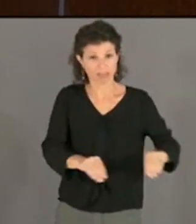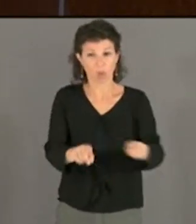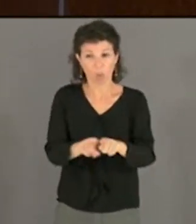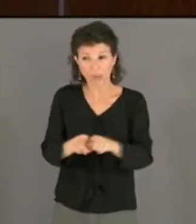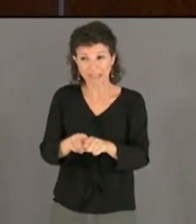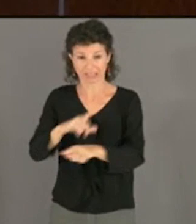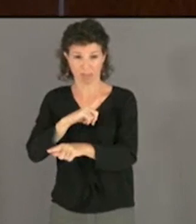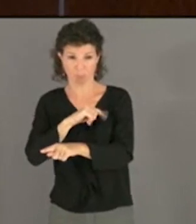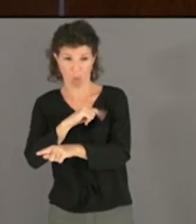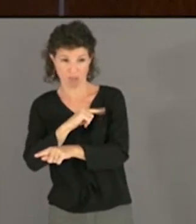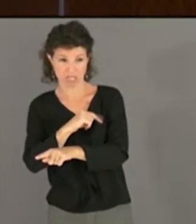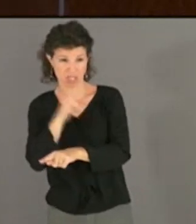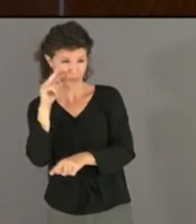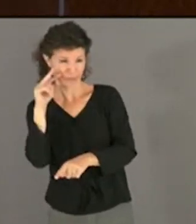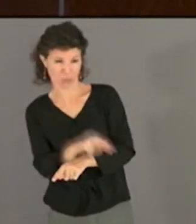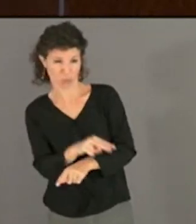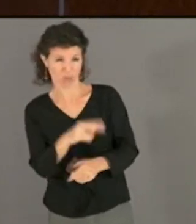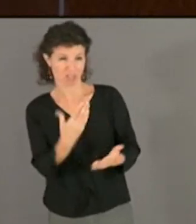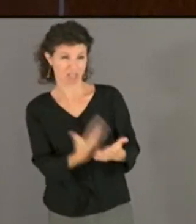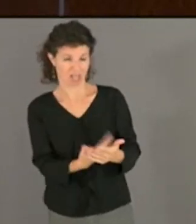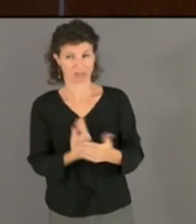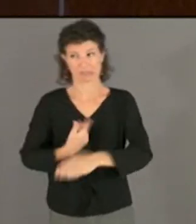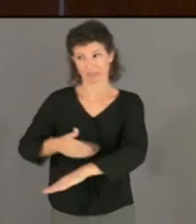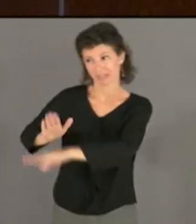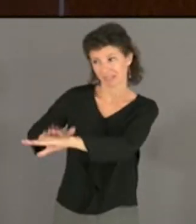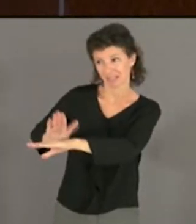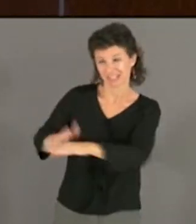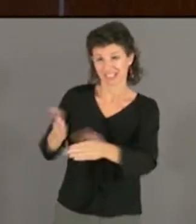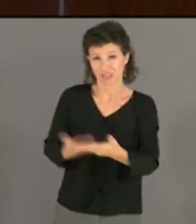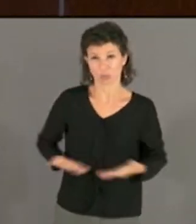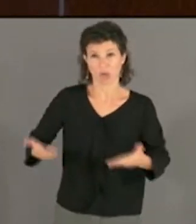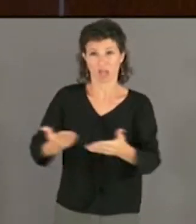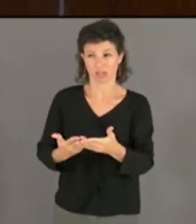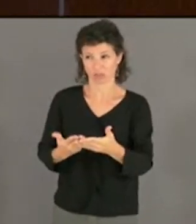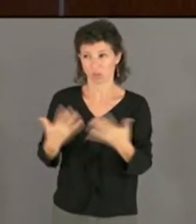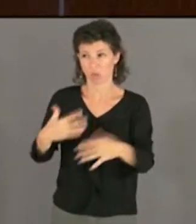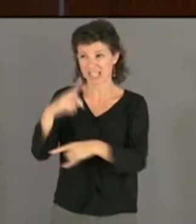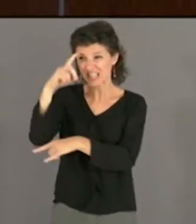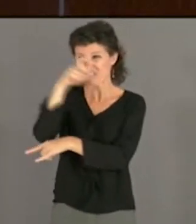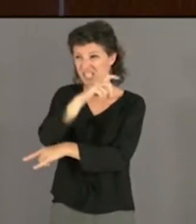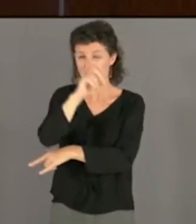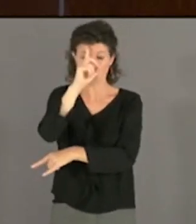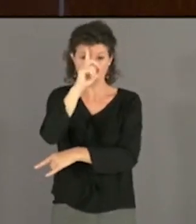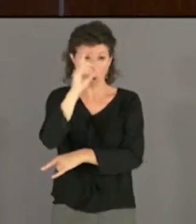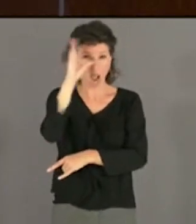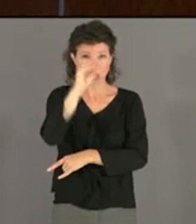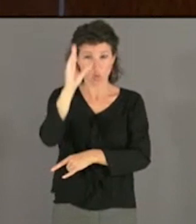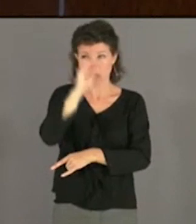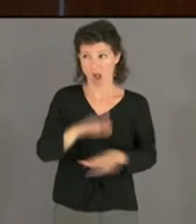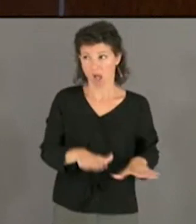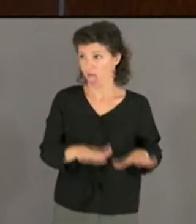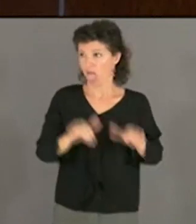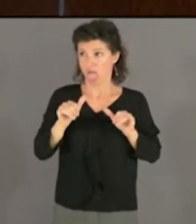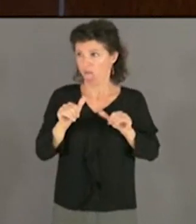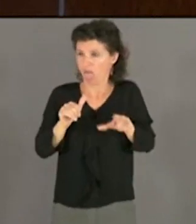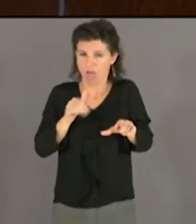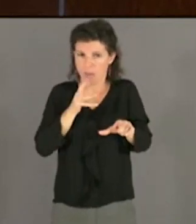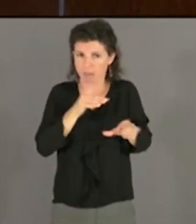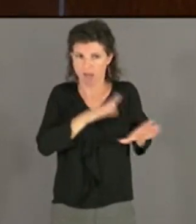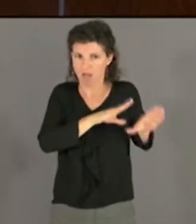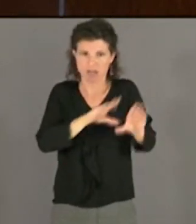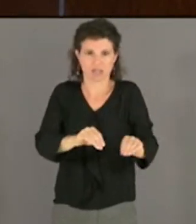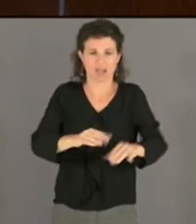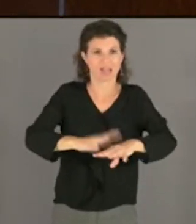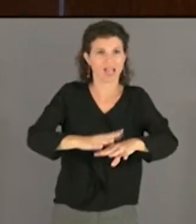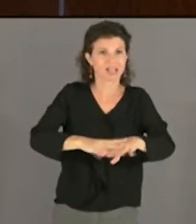alerte sur une situation qui empêche les étudiants de s'installer dans les quartiers nord et qui nous oblige à dépenser de l'argent